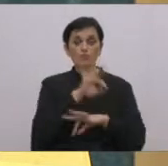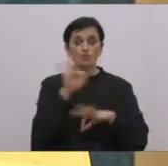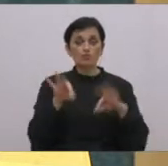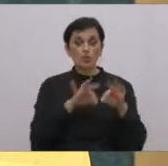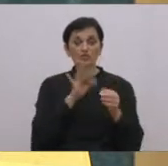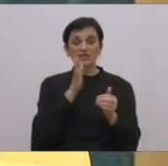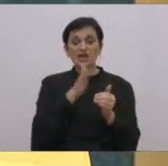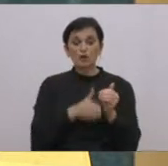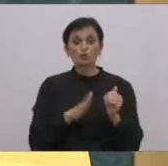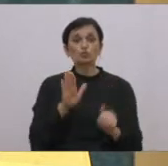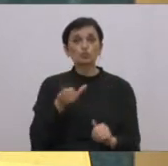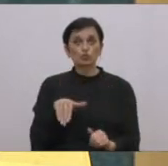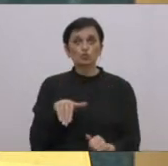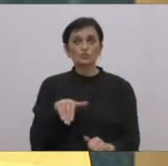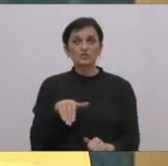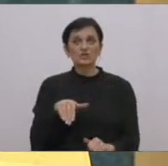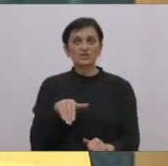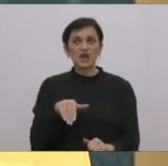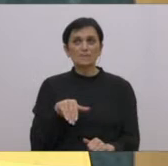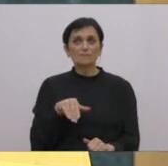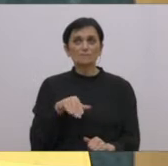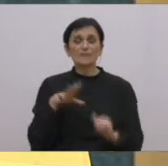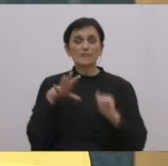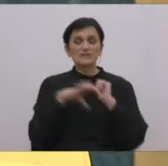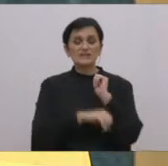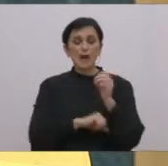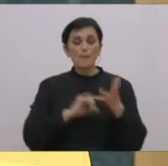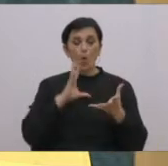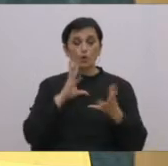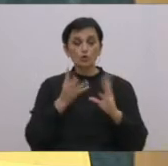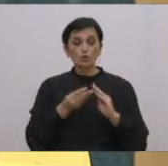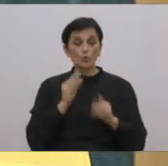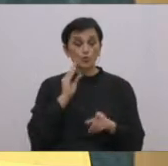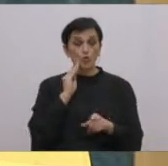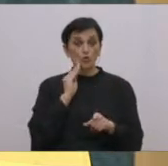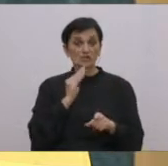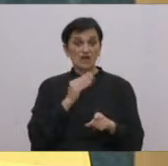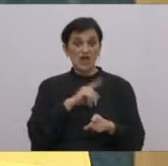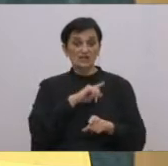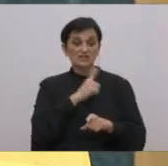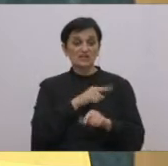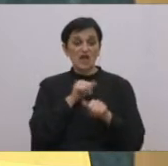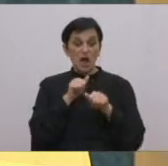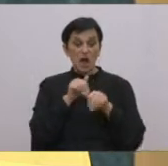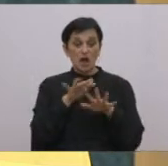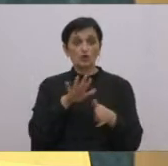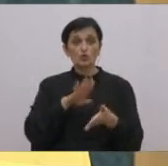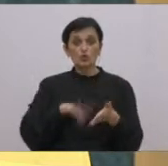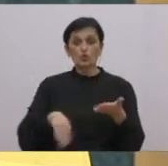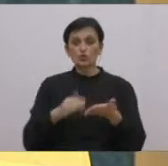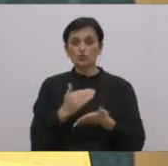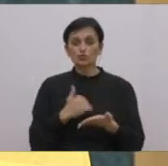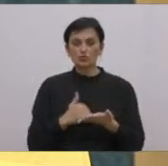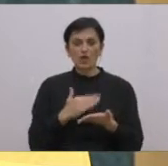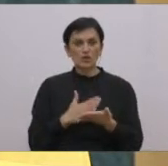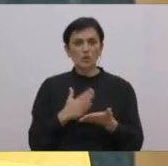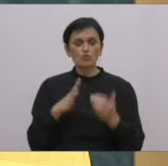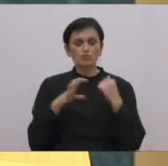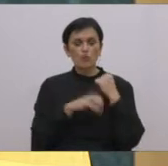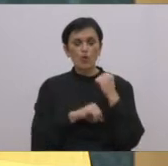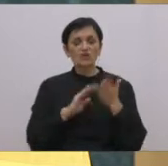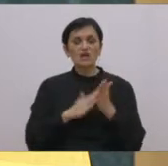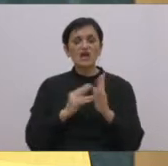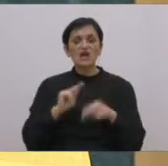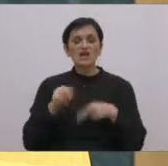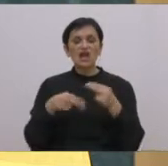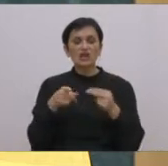დასრულება. Tunța საბოლოო ჯამში, როდესაც აღნიშნული ძალისხმევა უკვე უშედეგო არის, ბოლოს უკვე გვიწევს ამ